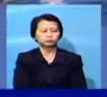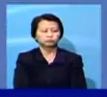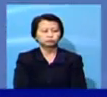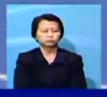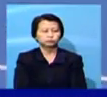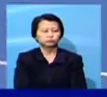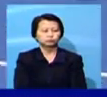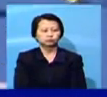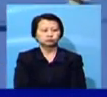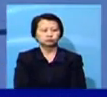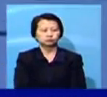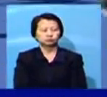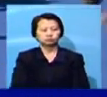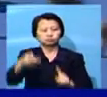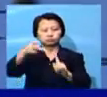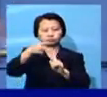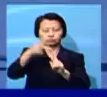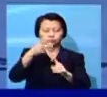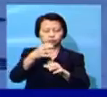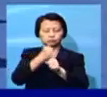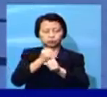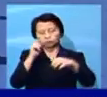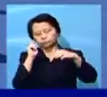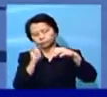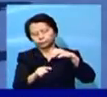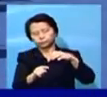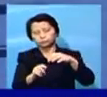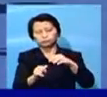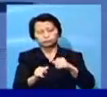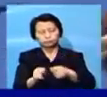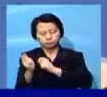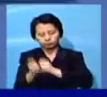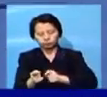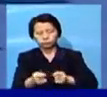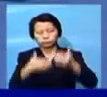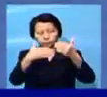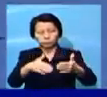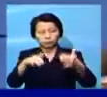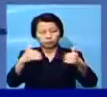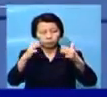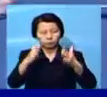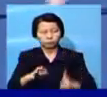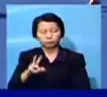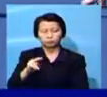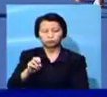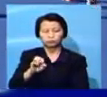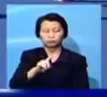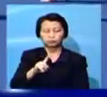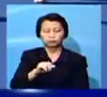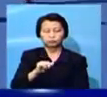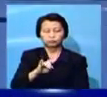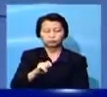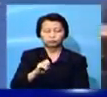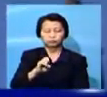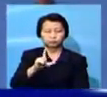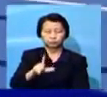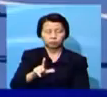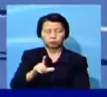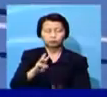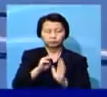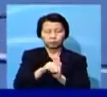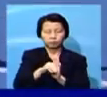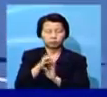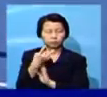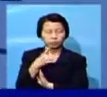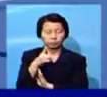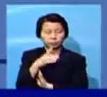11-1 pulauau Pinang memperolehi gol pertama menerusi pukulan penalti pemain Nor maizatul Hamim shafi Sheikh Fuad pada minit